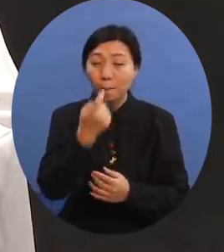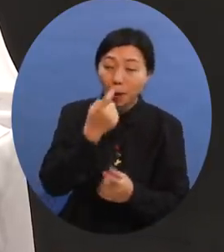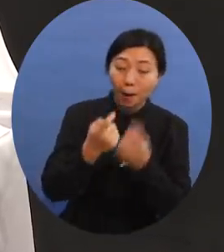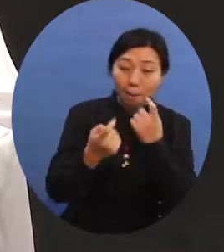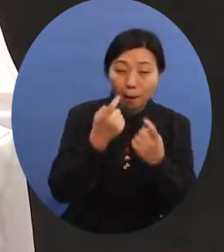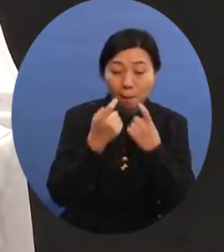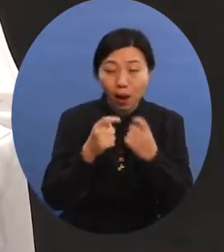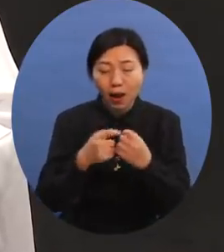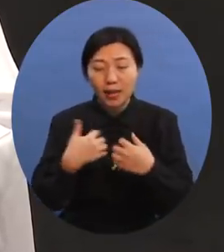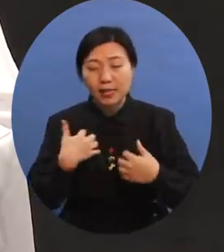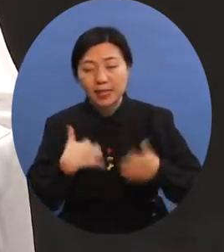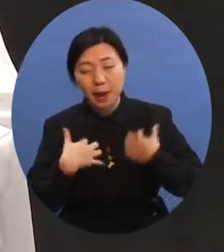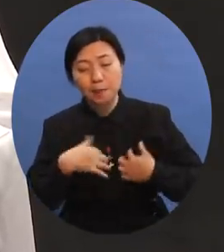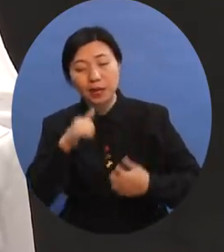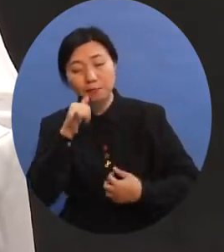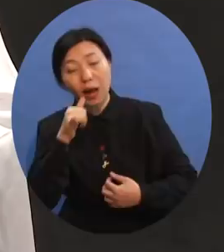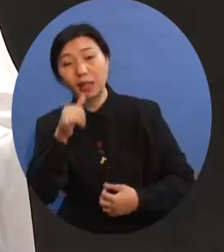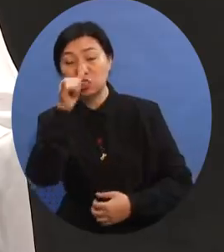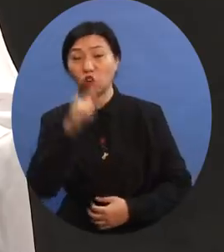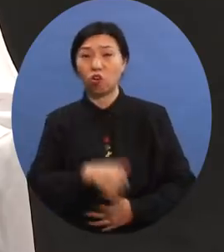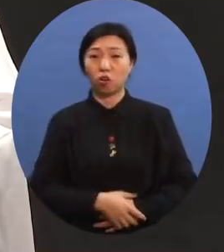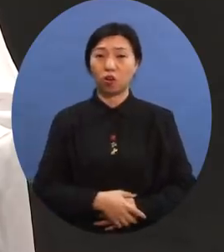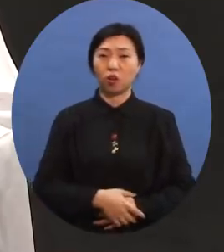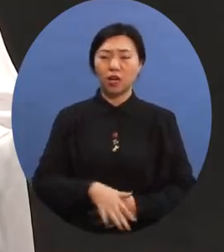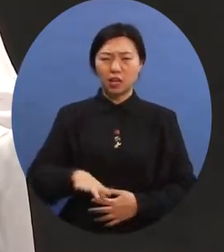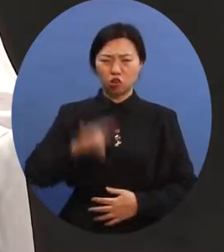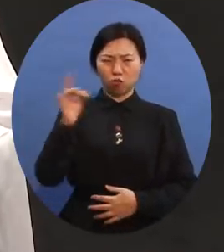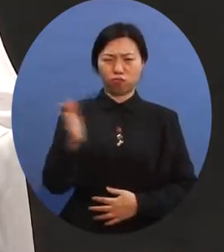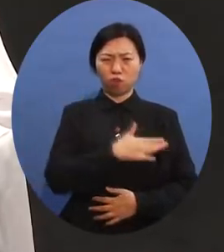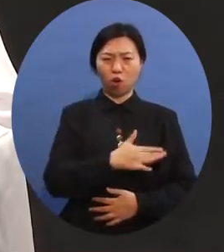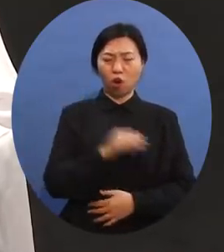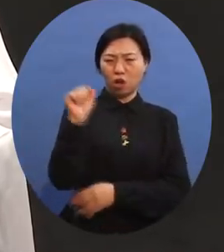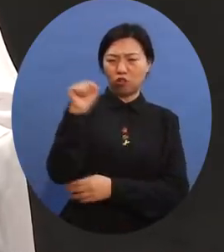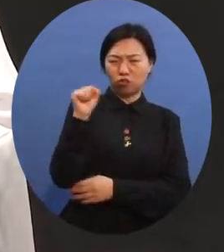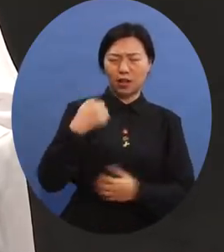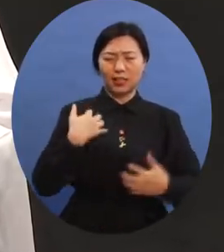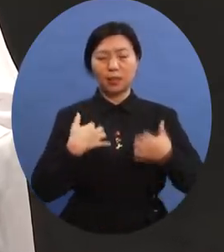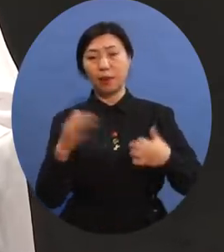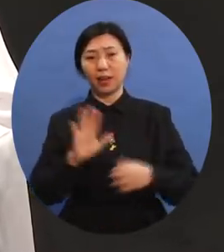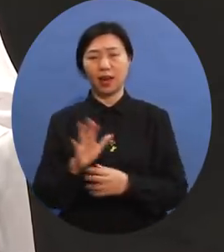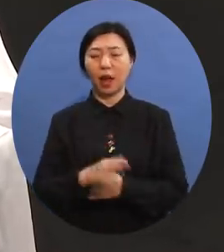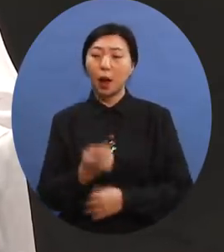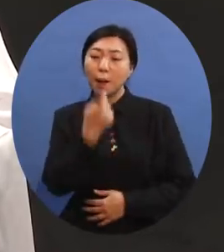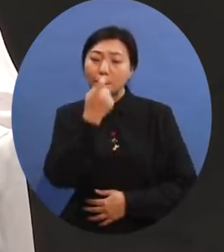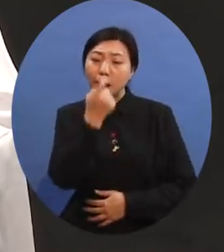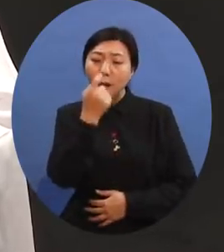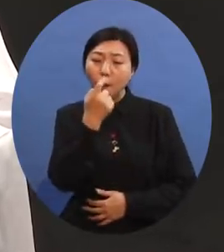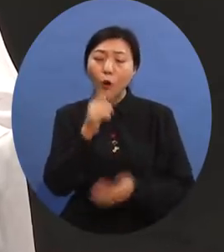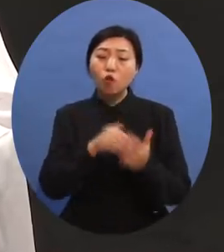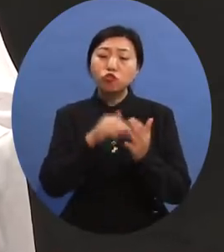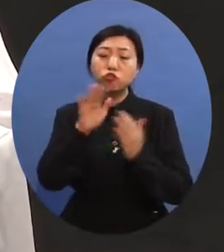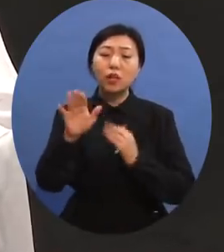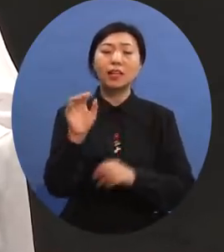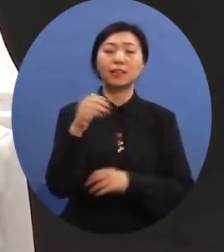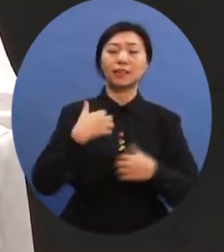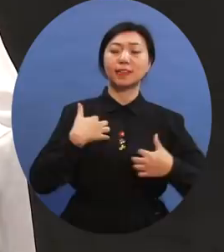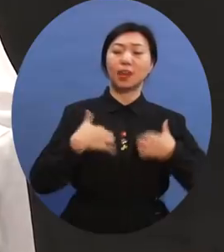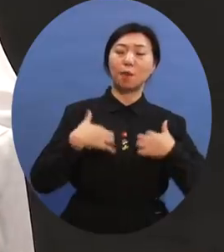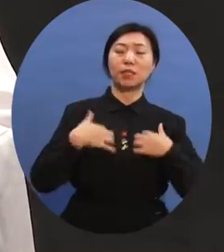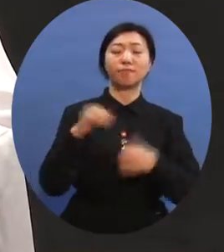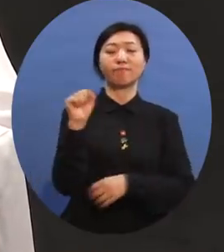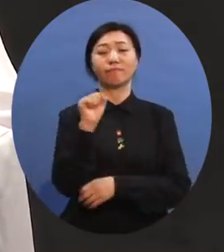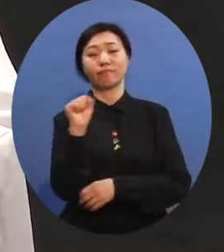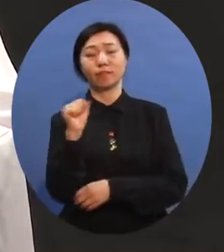처음부터 장기가 재밌는 게 아니라 그걸 배워야 재미가 나고, 처음부터 운전이 재밌는 게 아니라 그걸 배워야 재미가 난다는 거예요. 어느